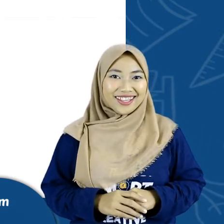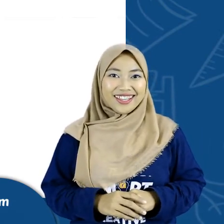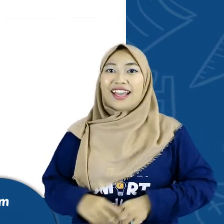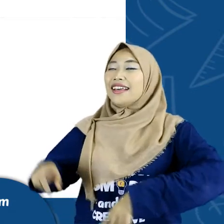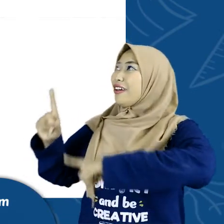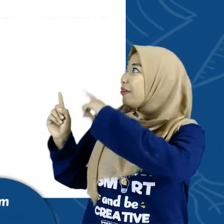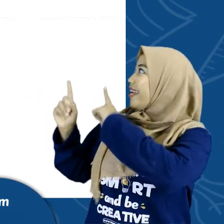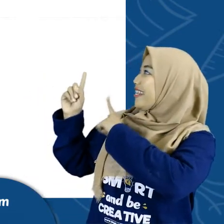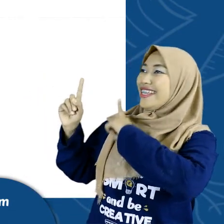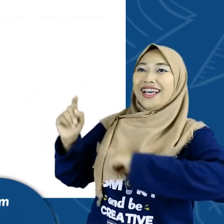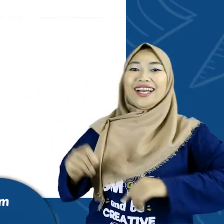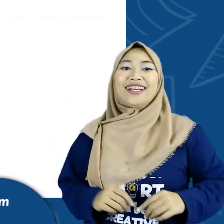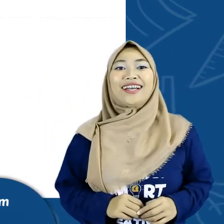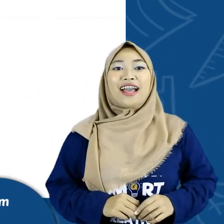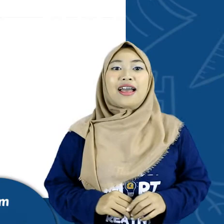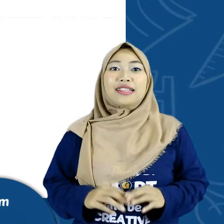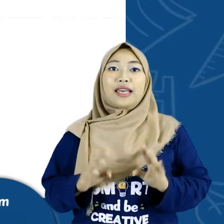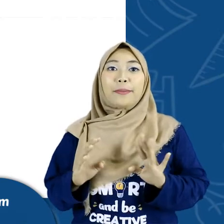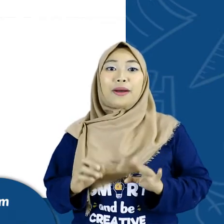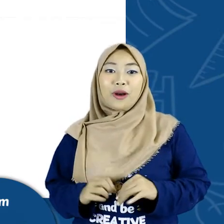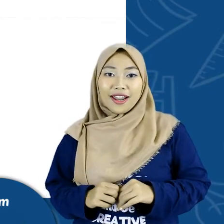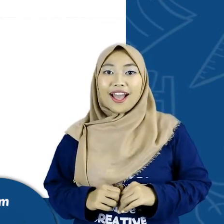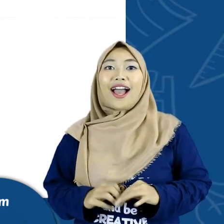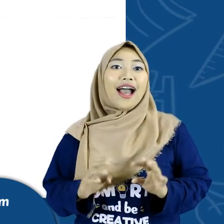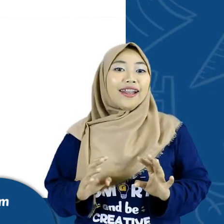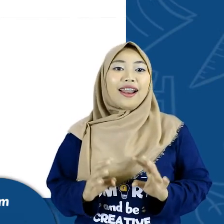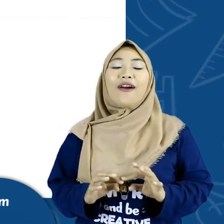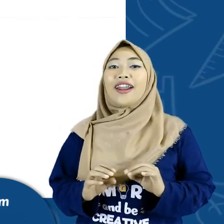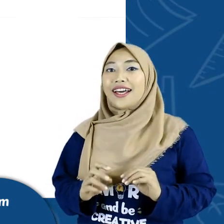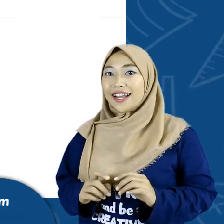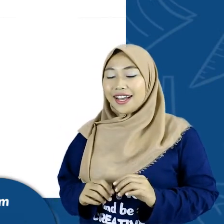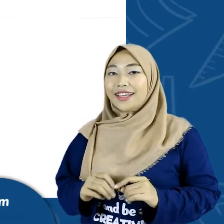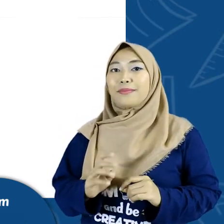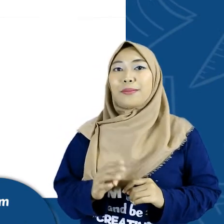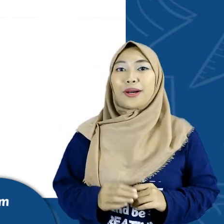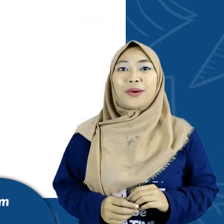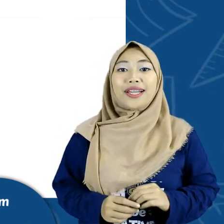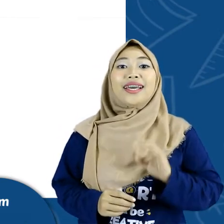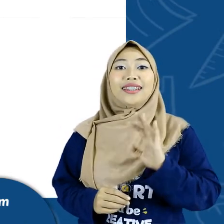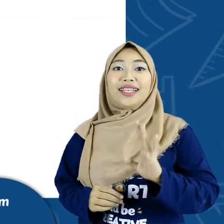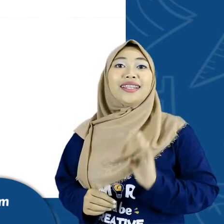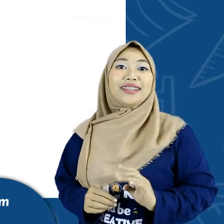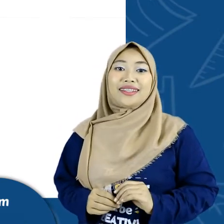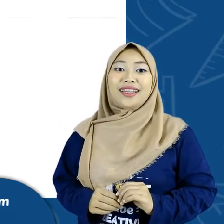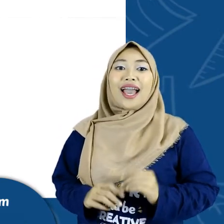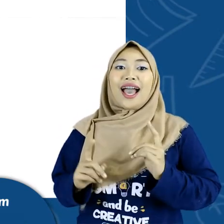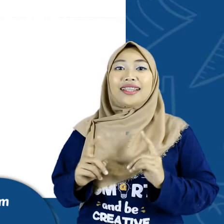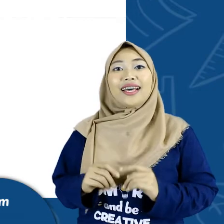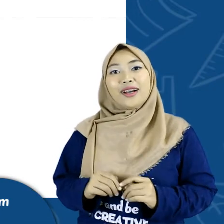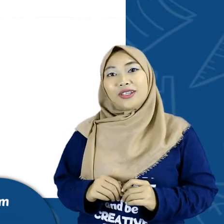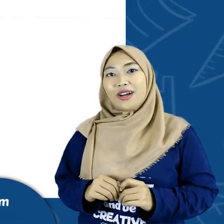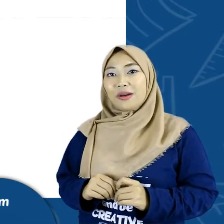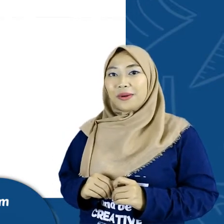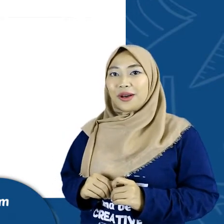menghormati. Nomor yang ketiga, sepak bola adalah olahraga yang memerlukan titik-titik